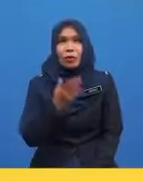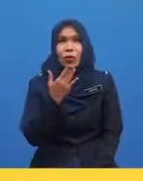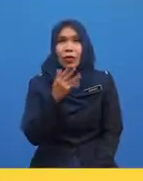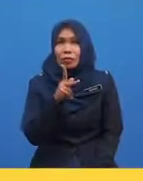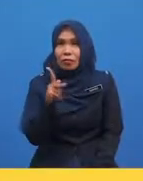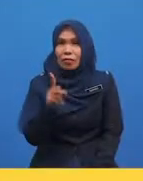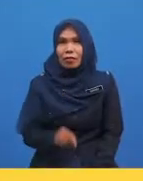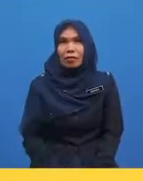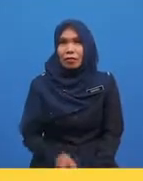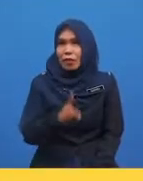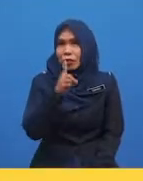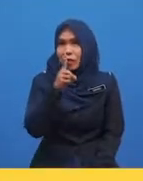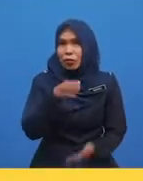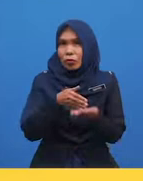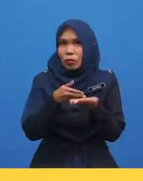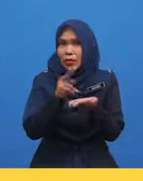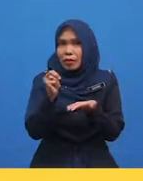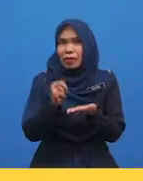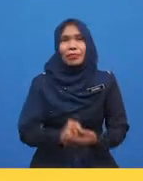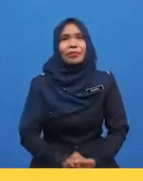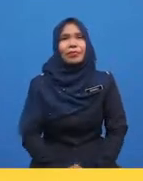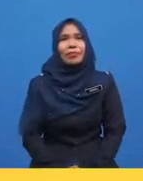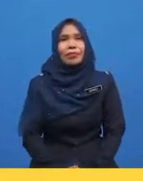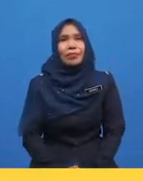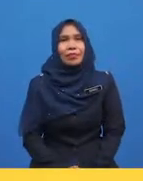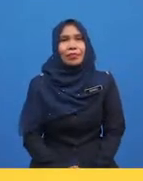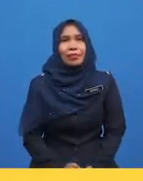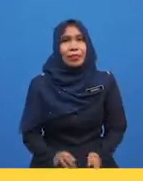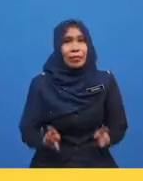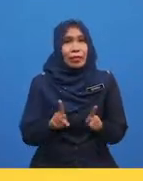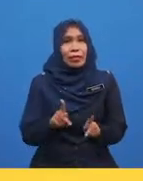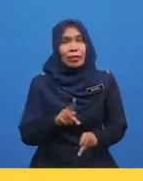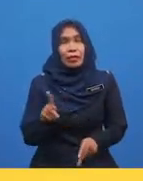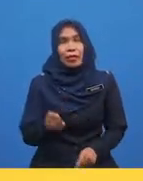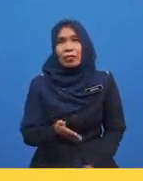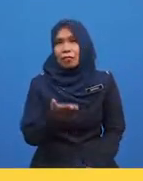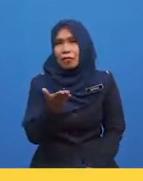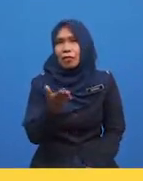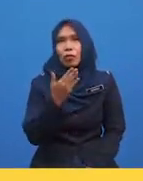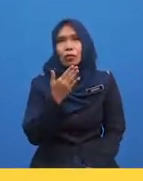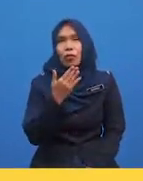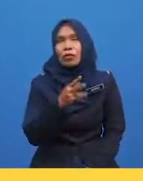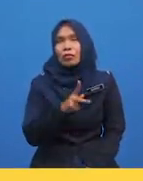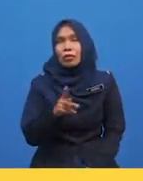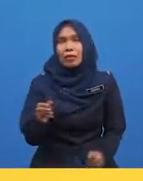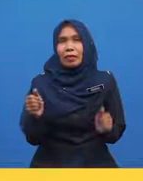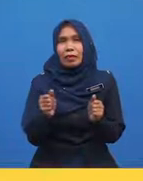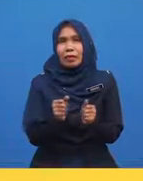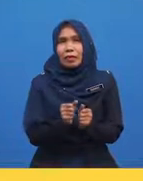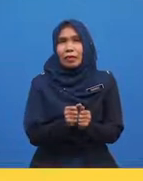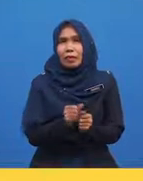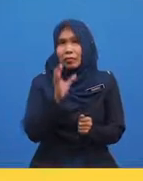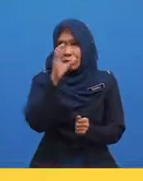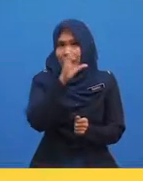Warnakan 1 bahagian. Ha, pastikan kamu warnakan dengan kemas